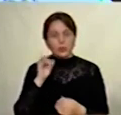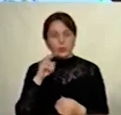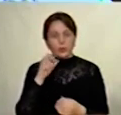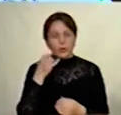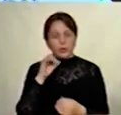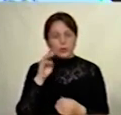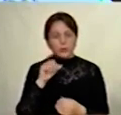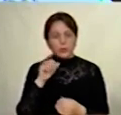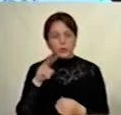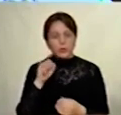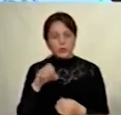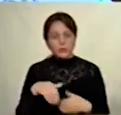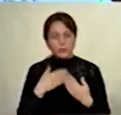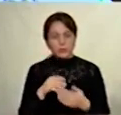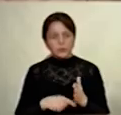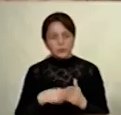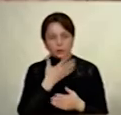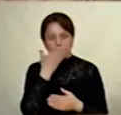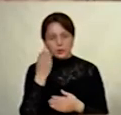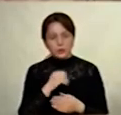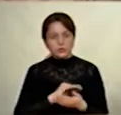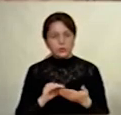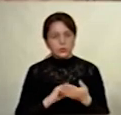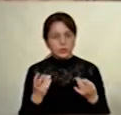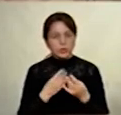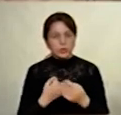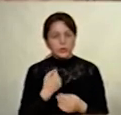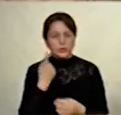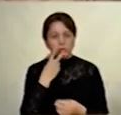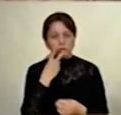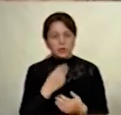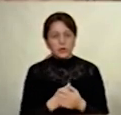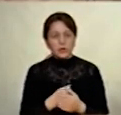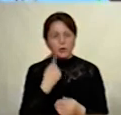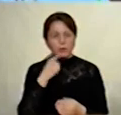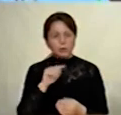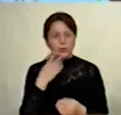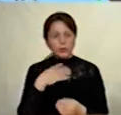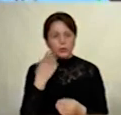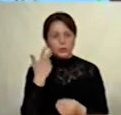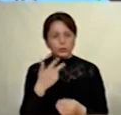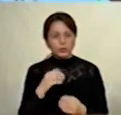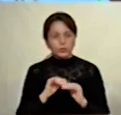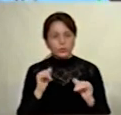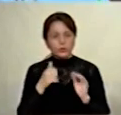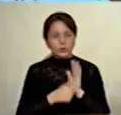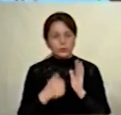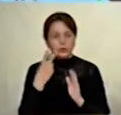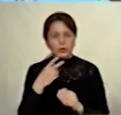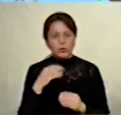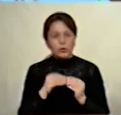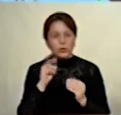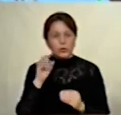ko'paytmada unutib qoldirilgan virgulni qo'ying. Birinchisi, 1 bütün 143 ni 62 ga ko'paytirdik. 10 lik